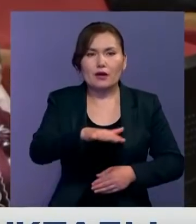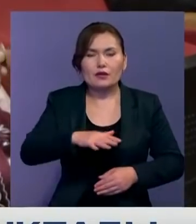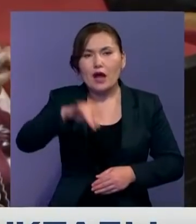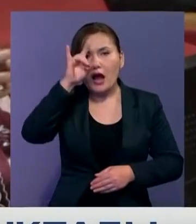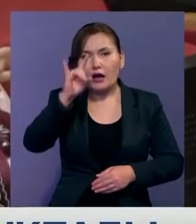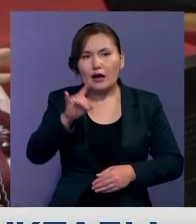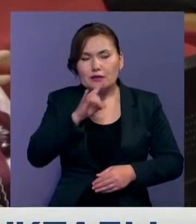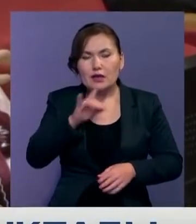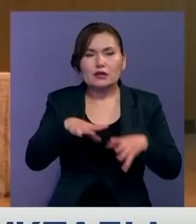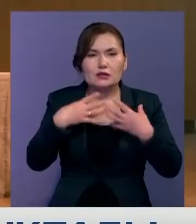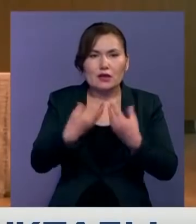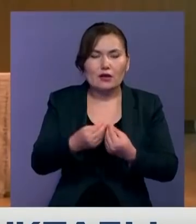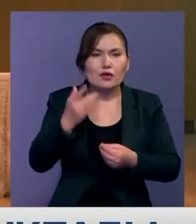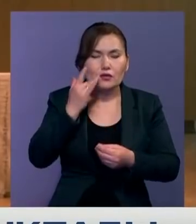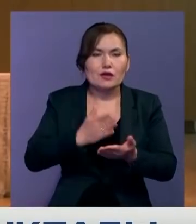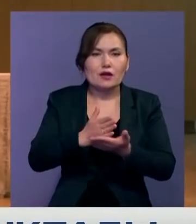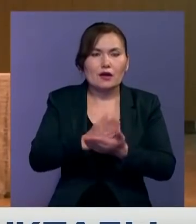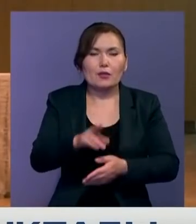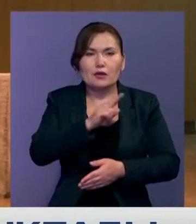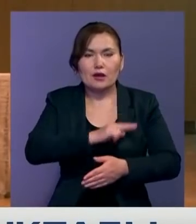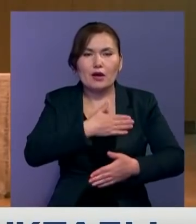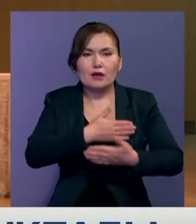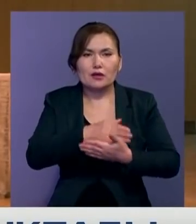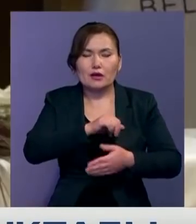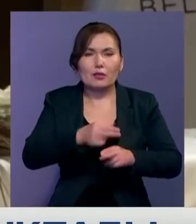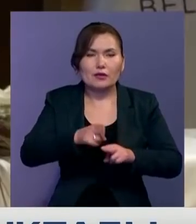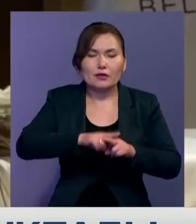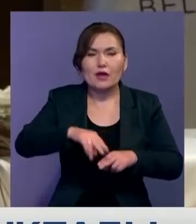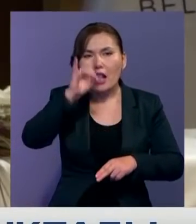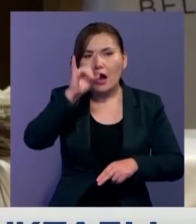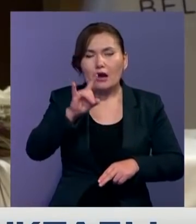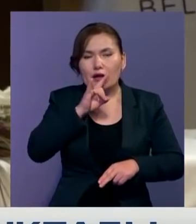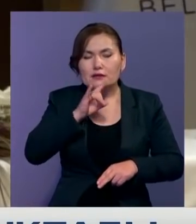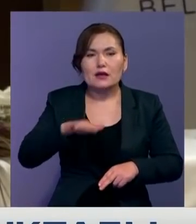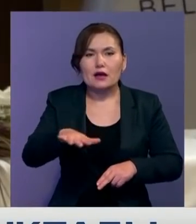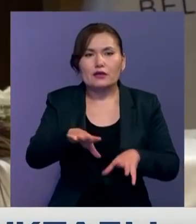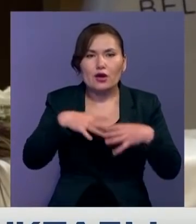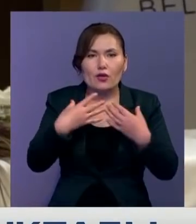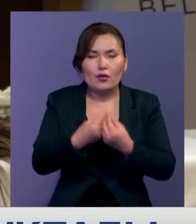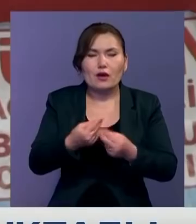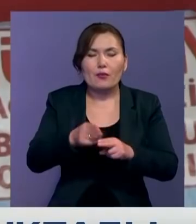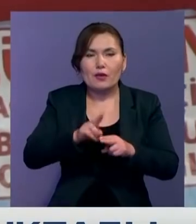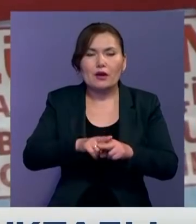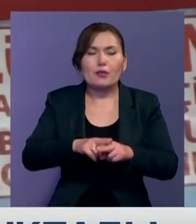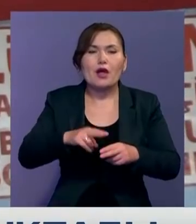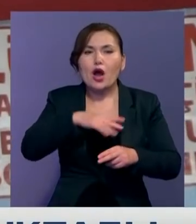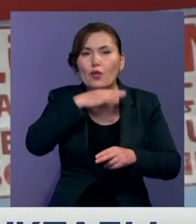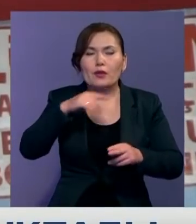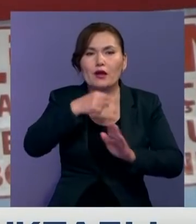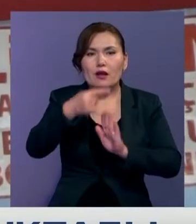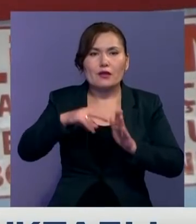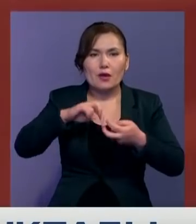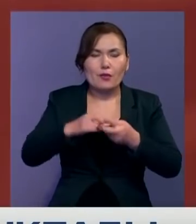Қандастарымыз қашанда қоғамдық қызметтің көш басында жүреді. Таяуда қазақ диаспорасы өкілдері бас қосып бірқатар мәселелерді талқыға